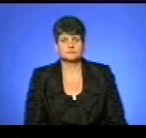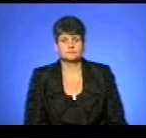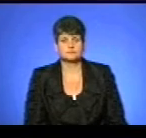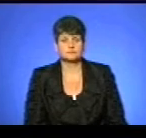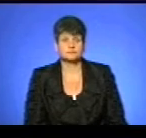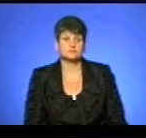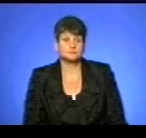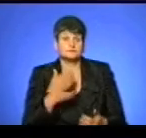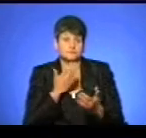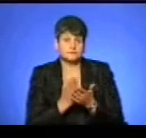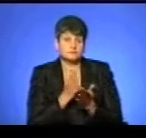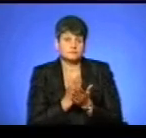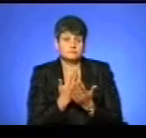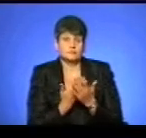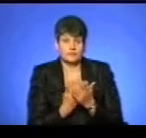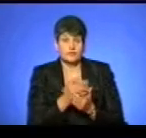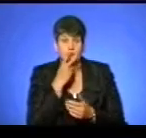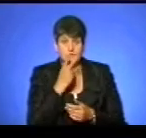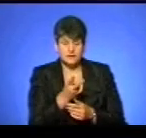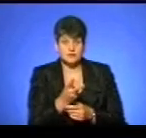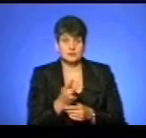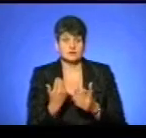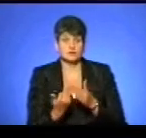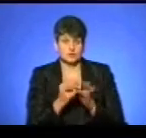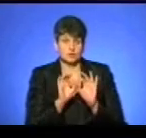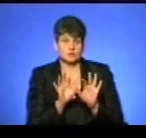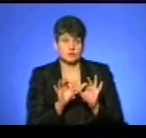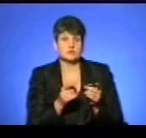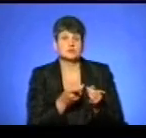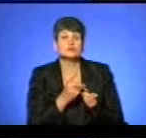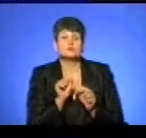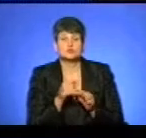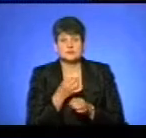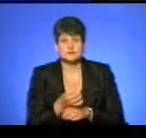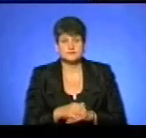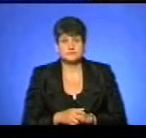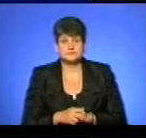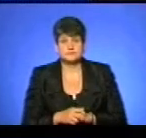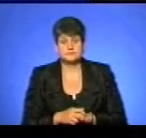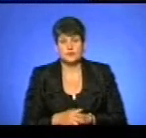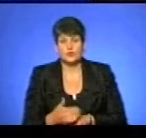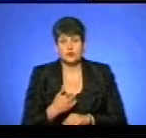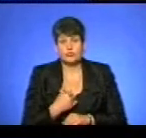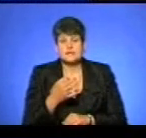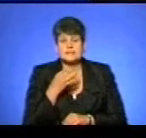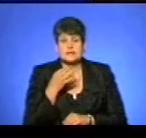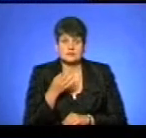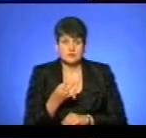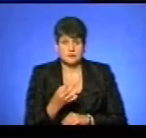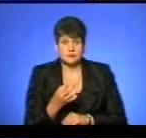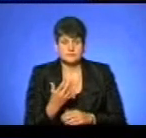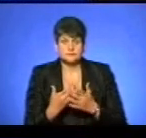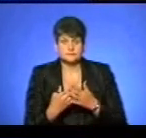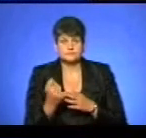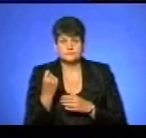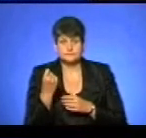Ну ось, вже є приклад, ми подивилися цей сюжет. Прокоментуйте, будь ласка, що ви можете прокоментувати. Я би хотів сказати, знаєте, десь